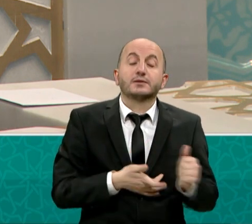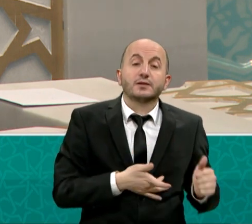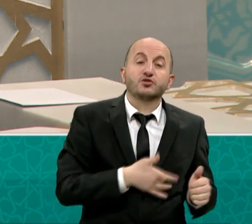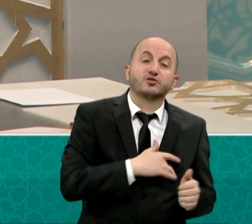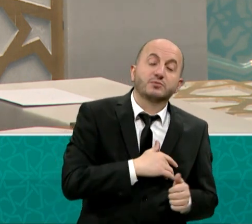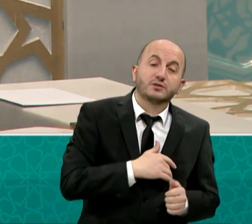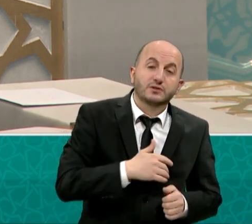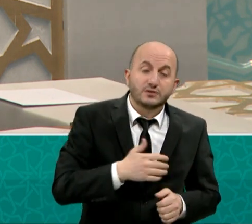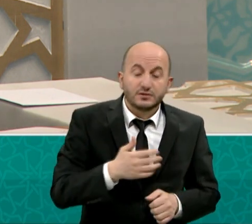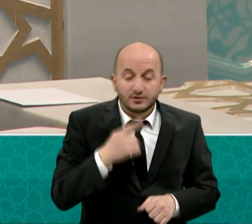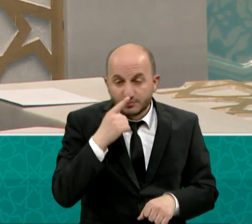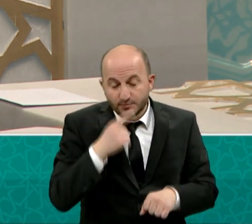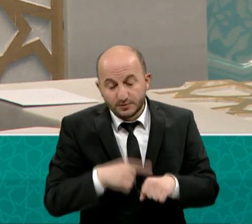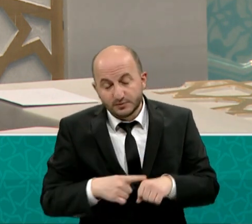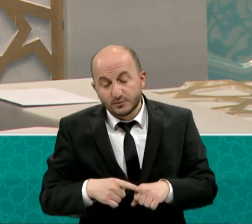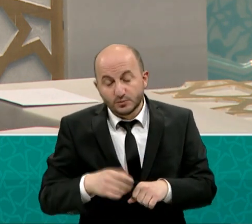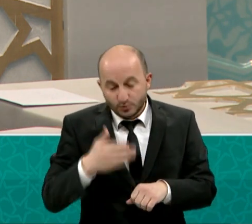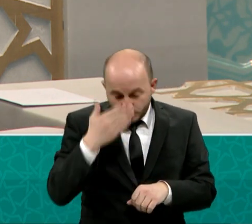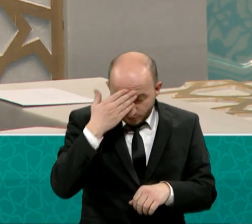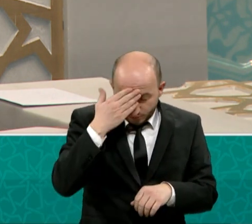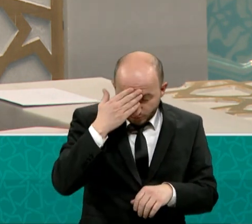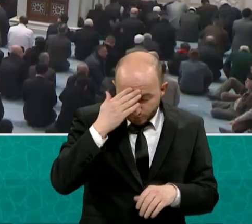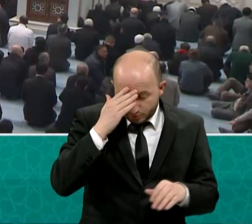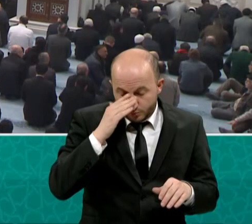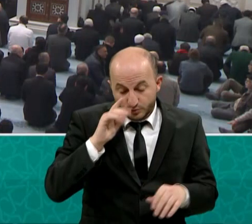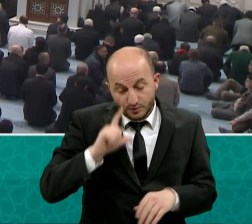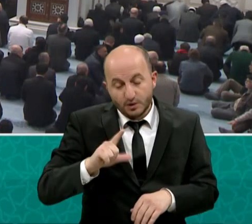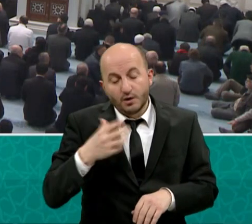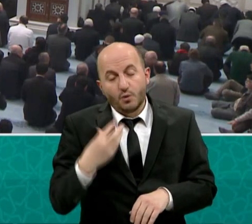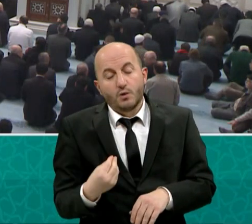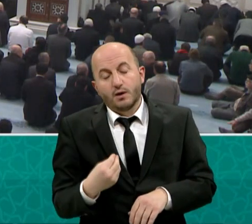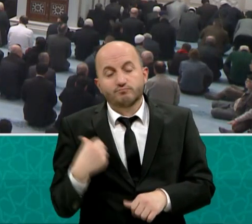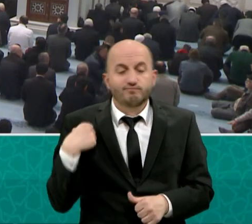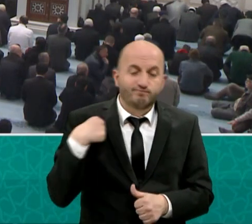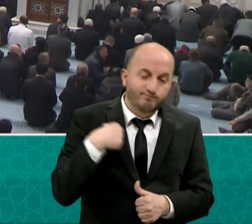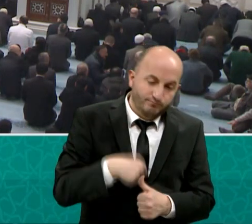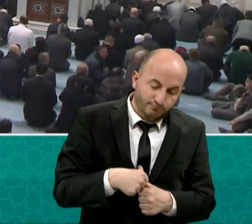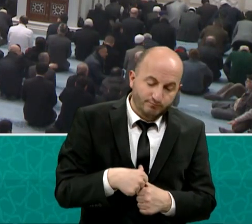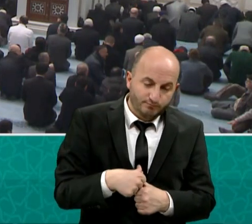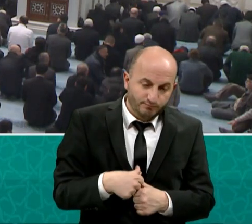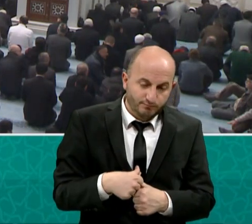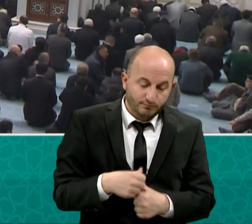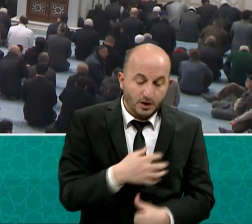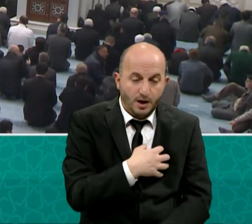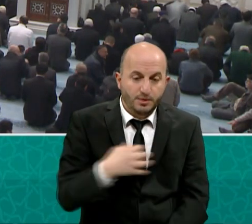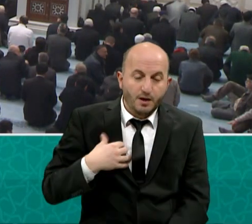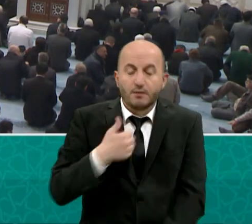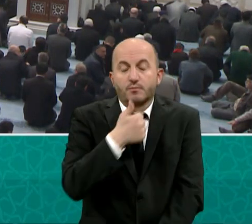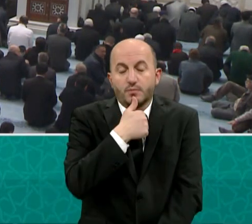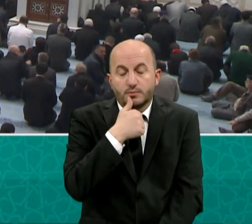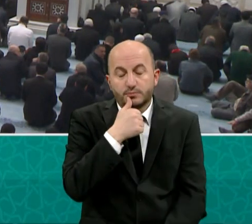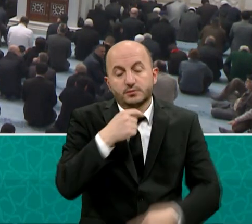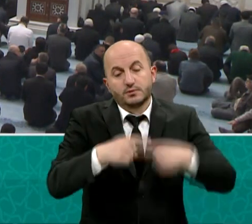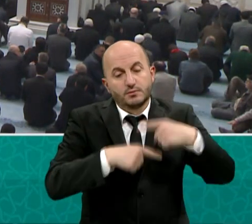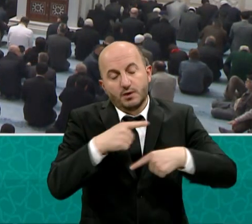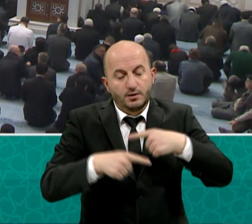inancımızın, imanımızın, ibadetimizin, kulluğumuzun gereği olarak tekrar ediyorum ayet-i kerimeyi, anne babamıza,